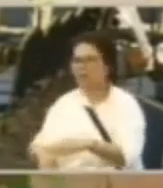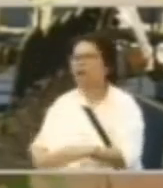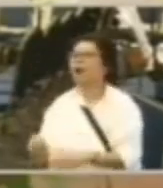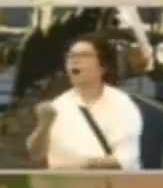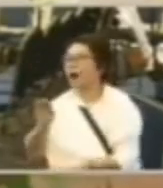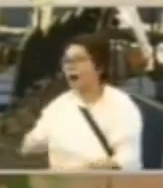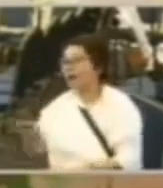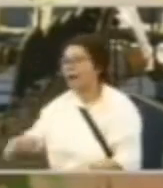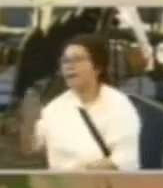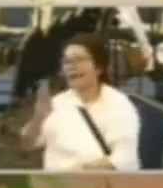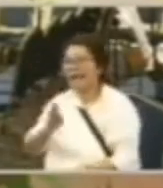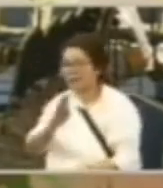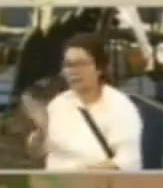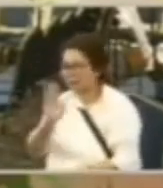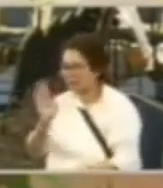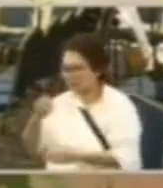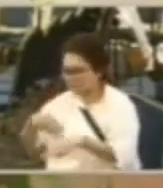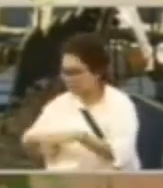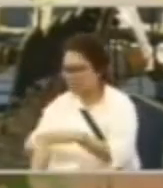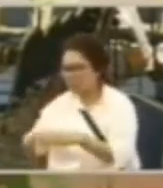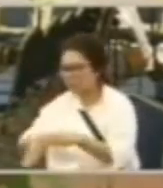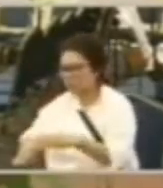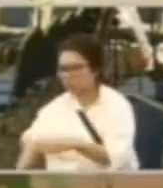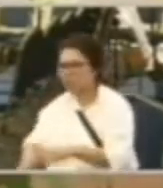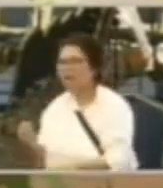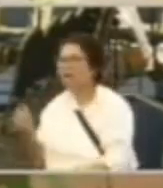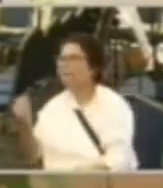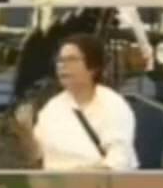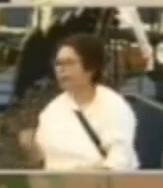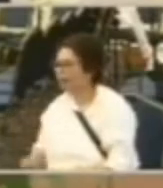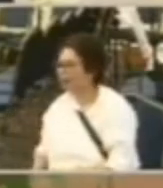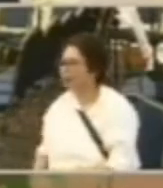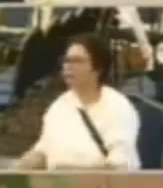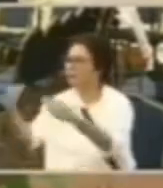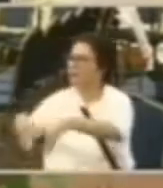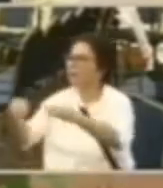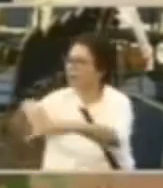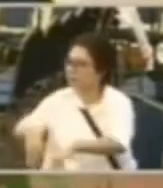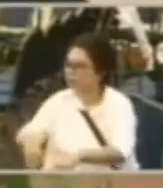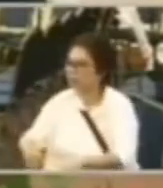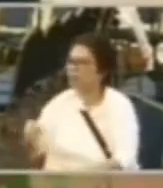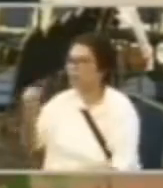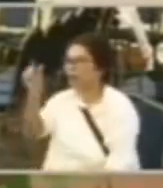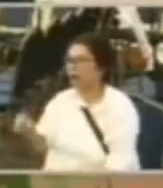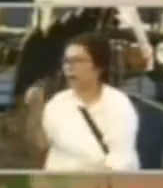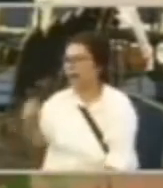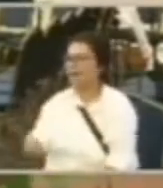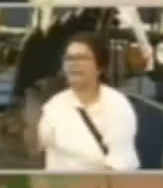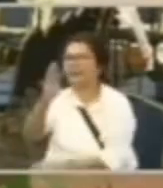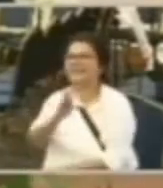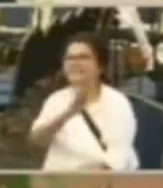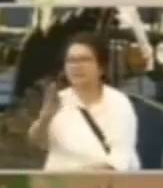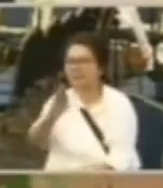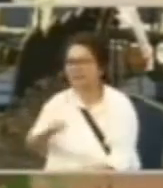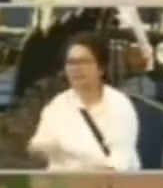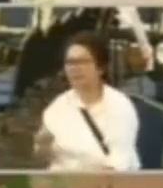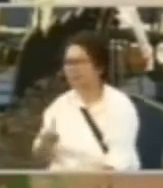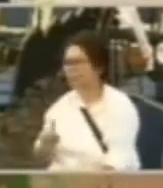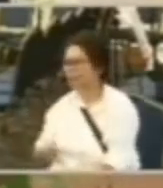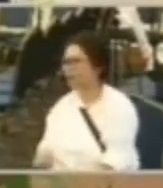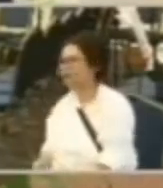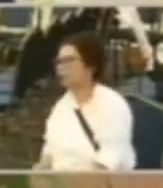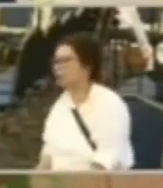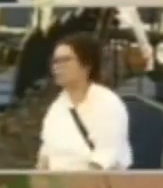Pentekosta, HKBP, Betani, Katolik, kenapa disebut Kristen? Wah, namanya anak-anak langsung, saya Romo. Karena begitu banyak